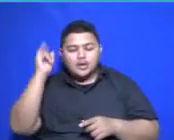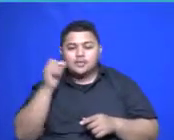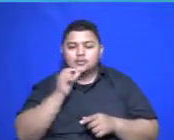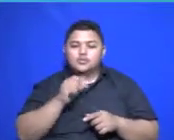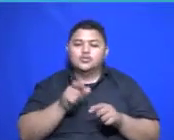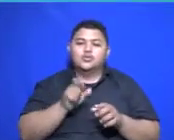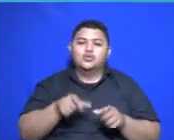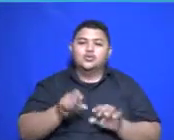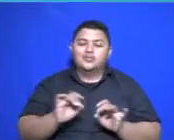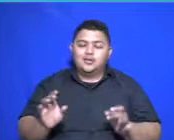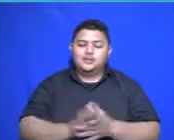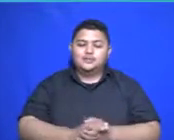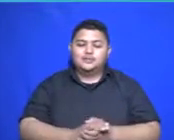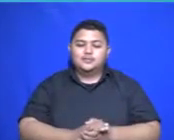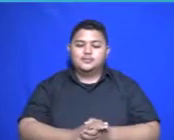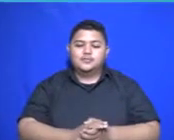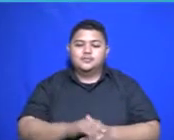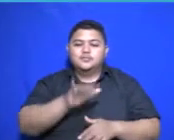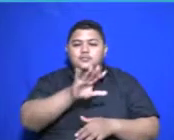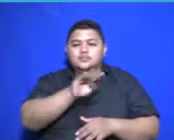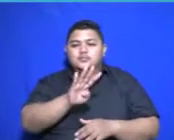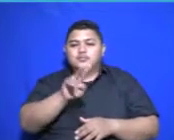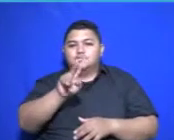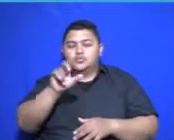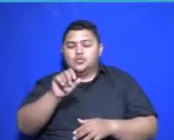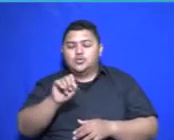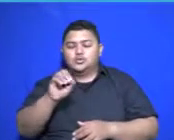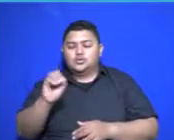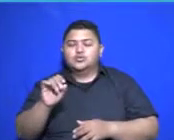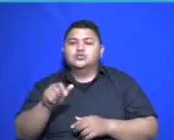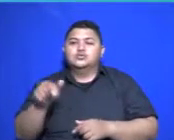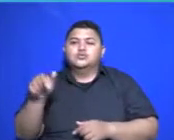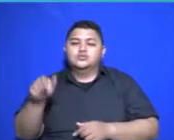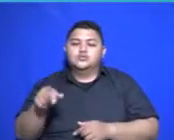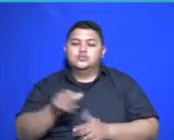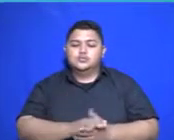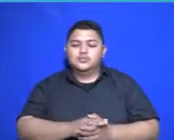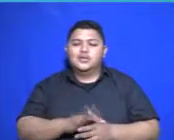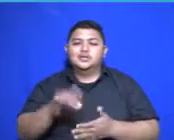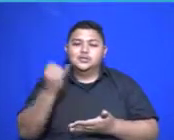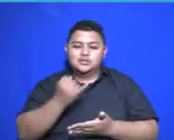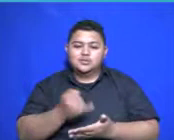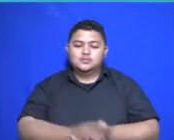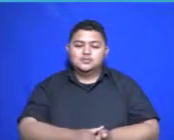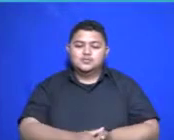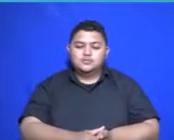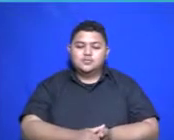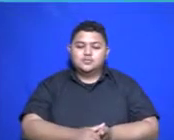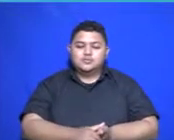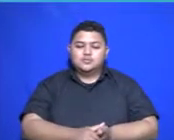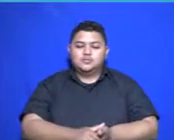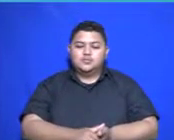generasi muda. Kemudian ada 54.200 seniman yang masuk sekolah. Ini masuk sekolah bukan belajar